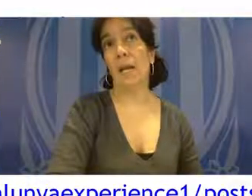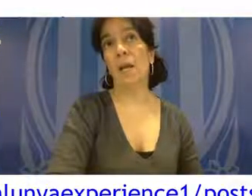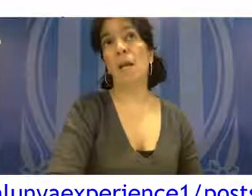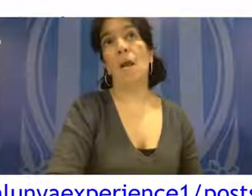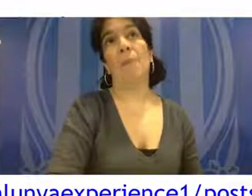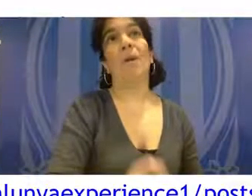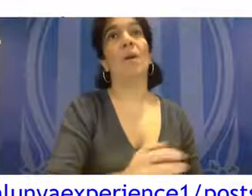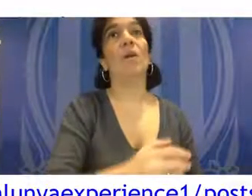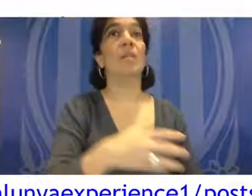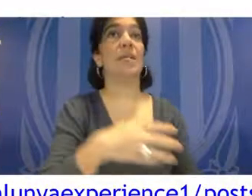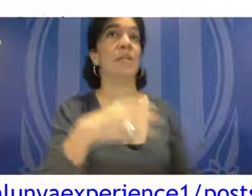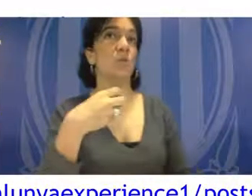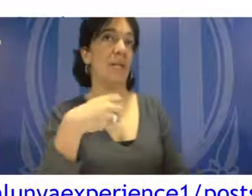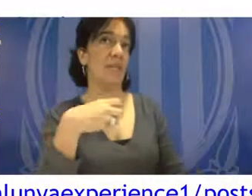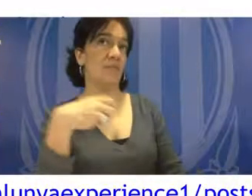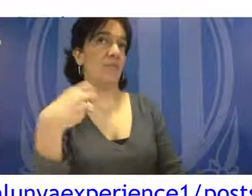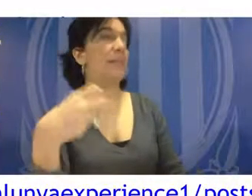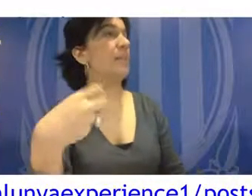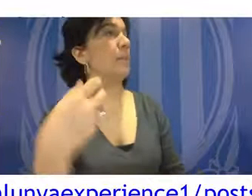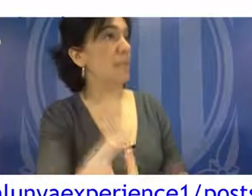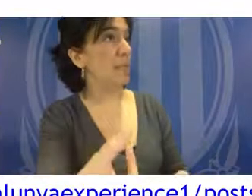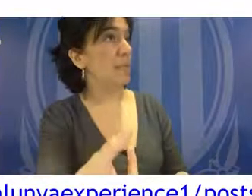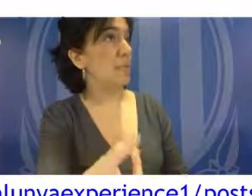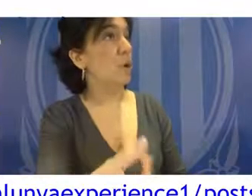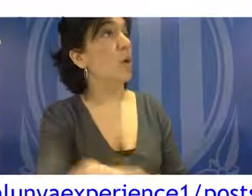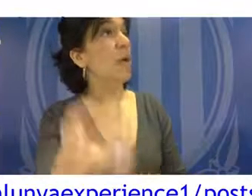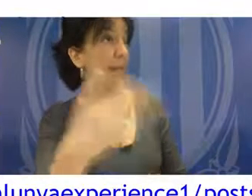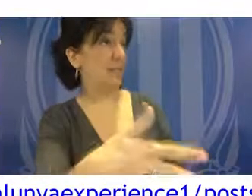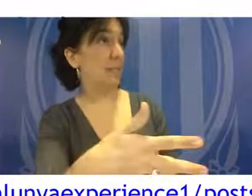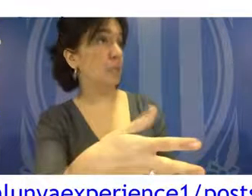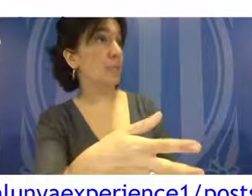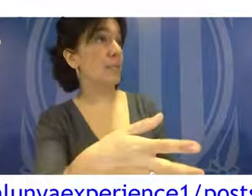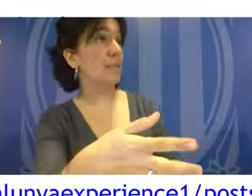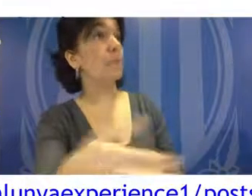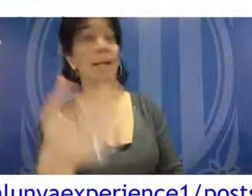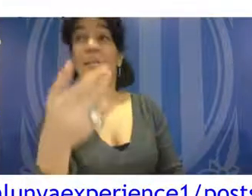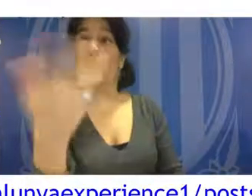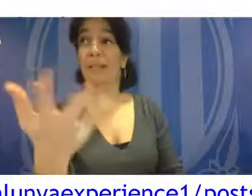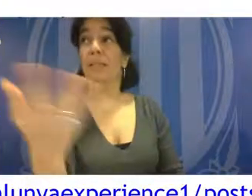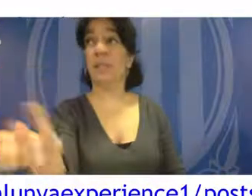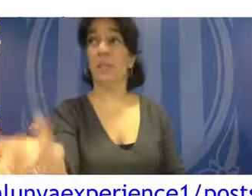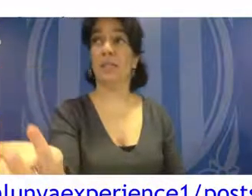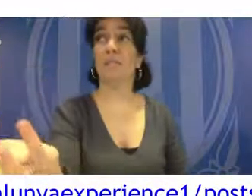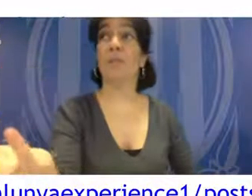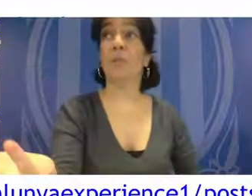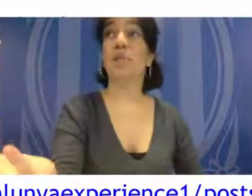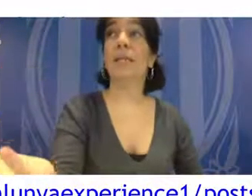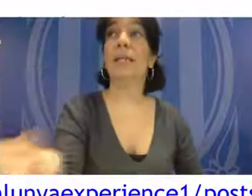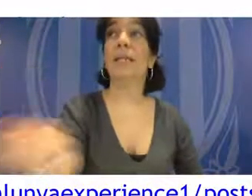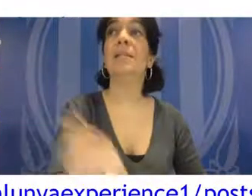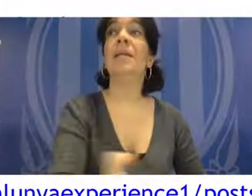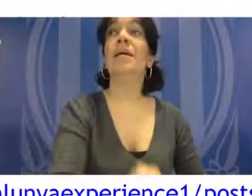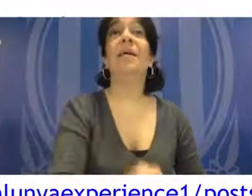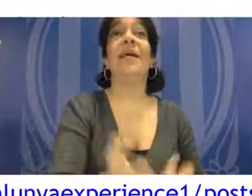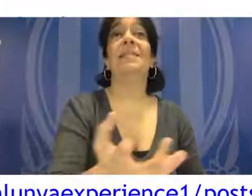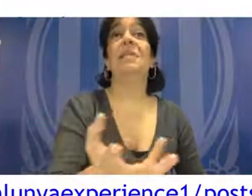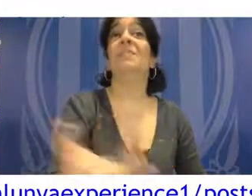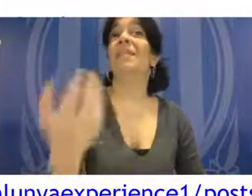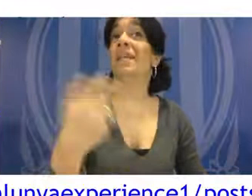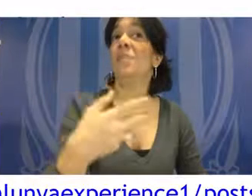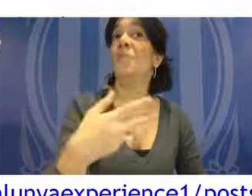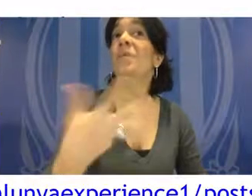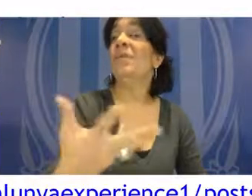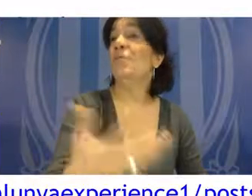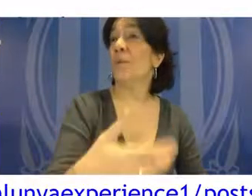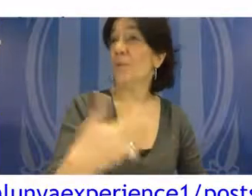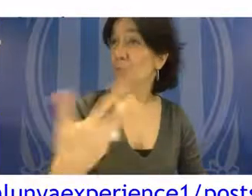canal. Amb la qual cosa, si nosaltres fem aquesta presentació al sector turístic, perquè és la mateixa que us estem fent a vosaltres, els diem, si